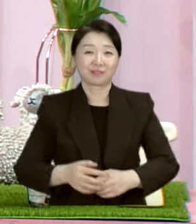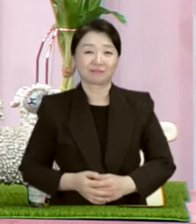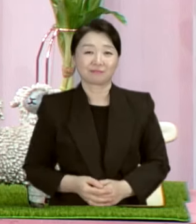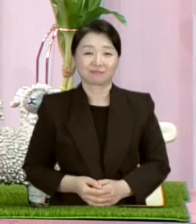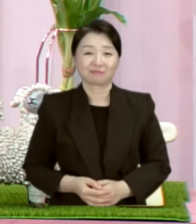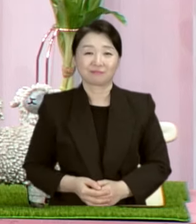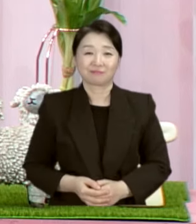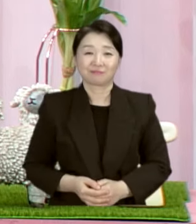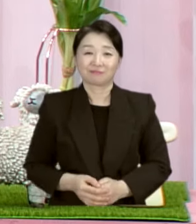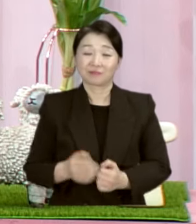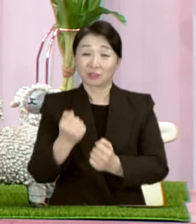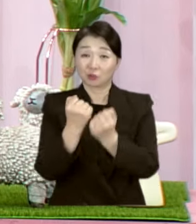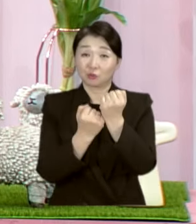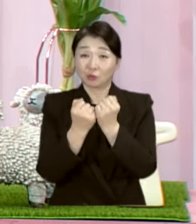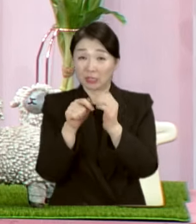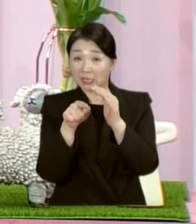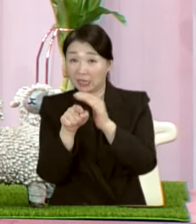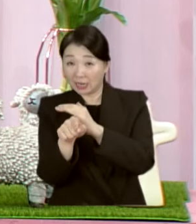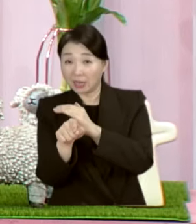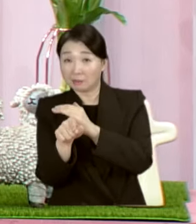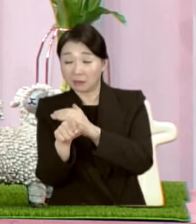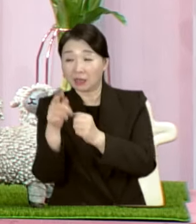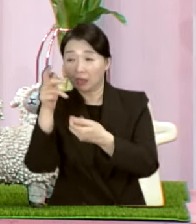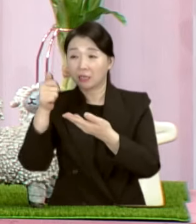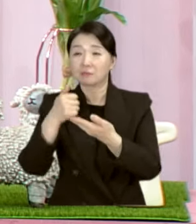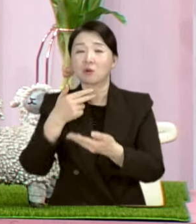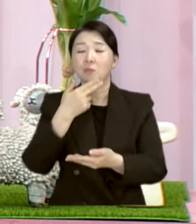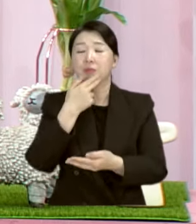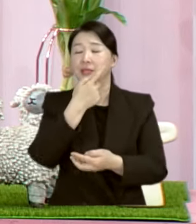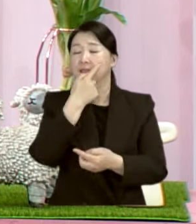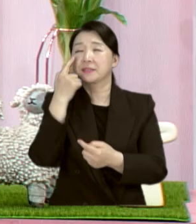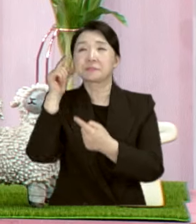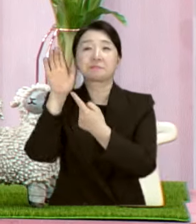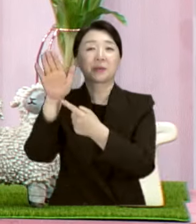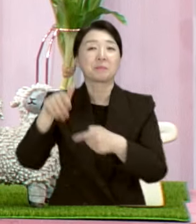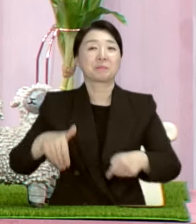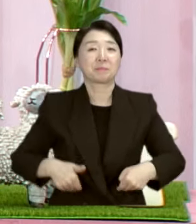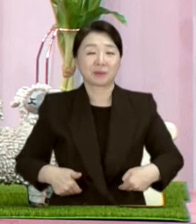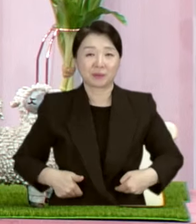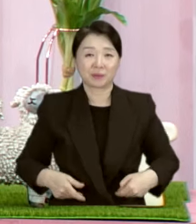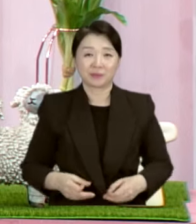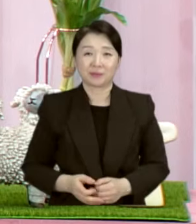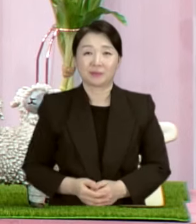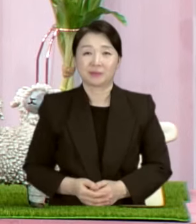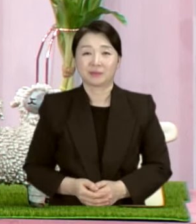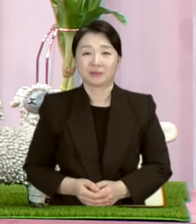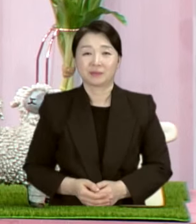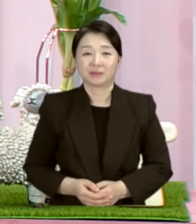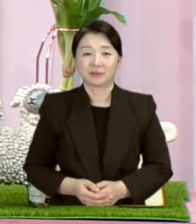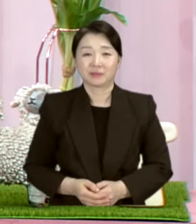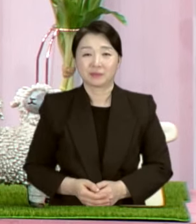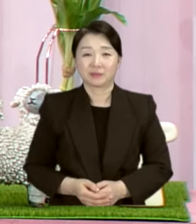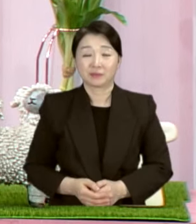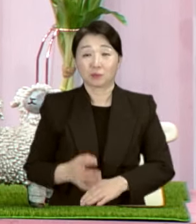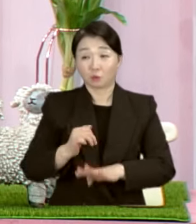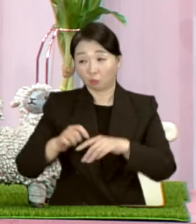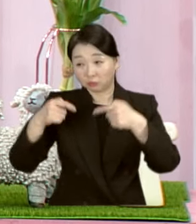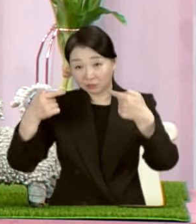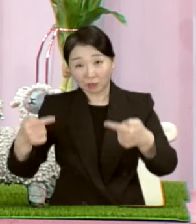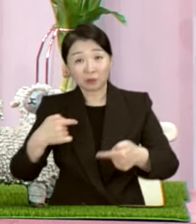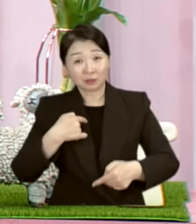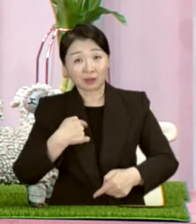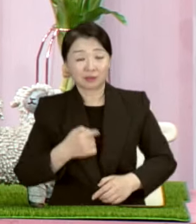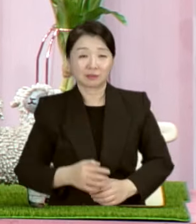갔어요. 수련회 가서 이제 하나님 없다는 것을 증명해야겠다. 네네. 이렇게 생각을 하고